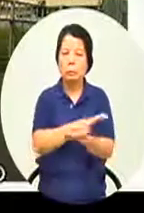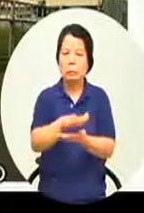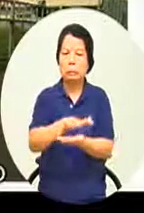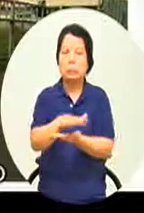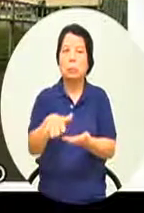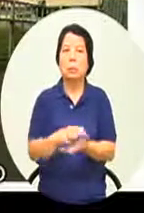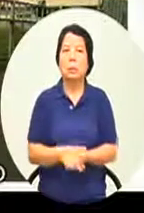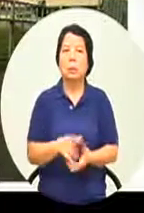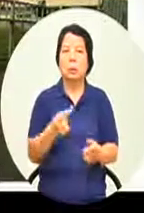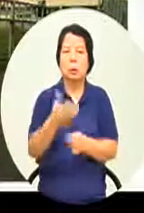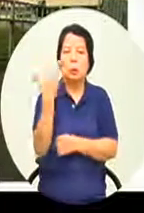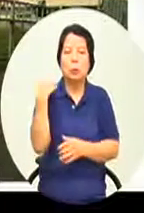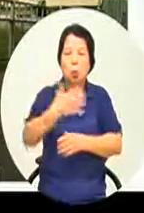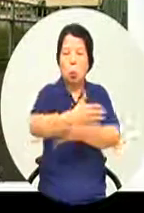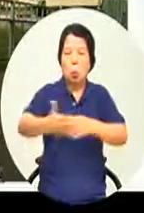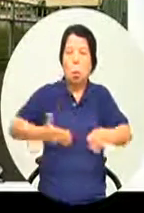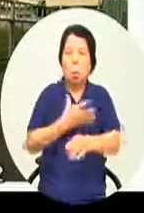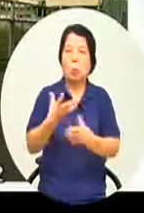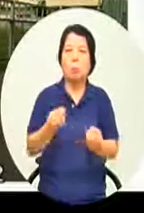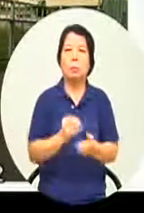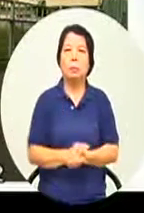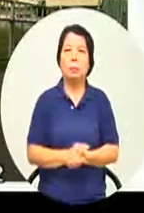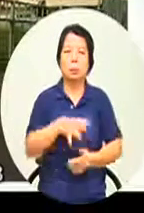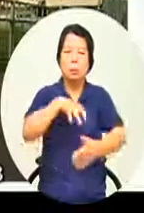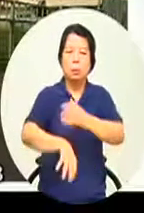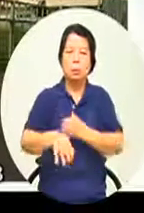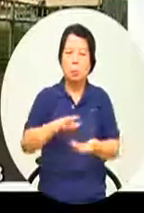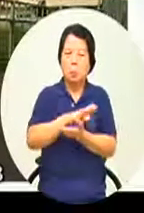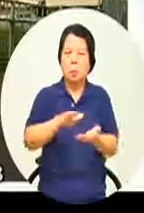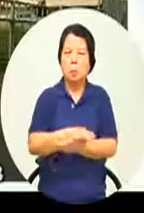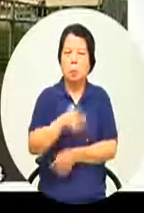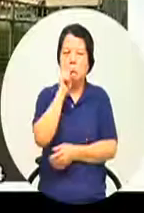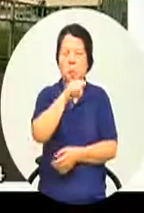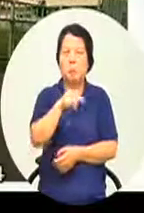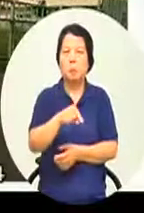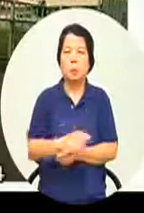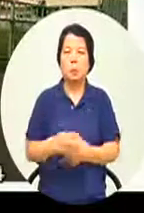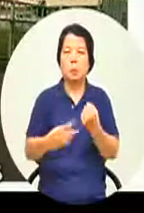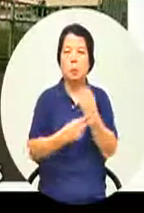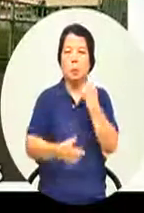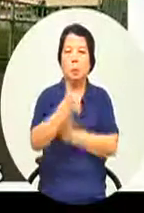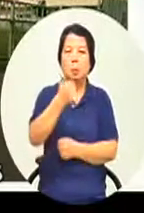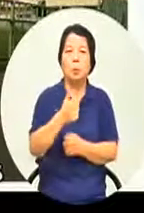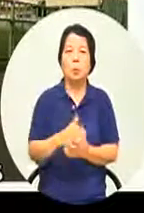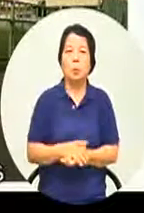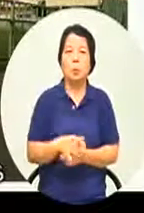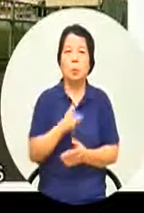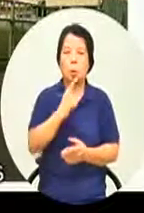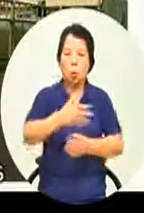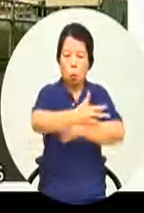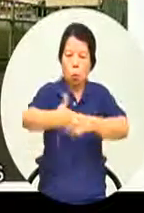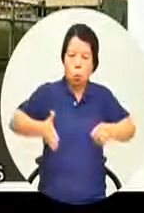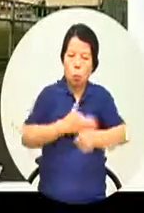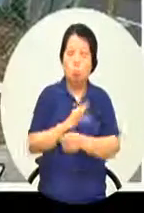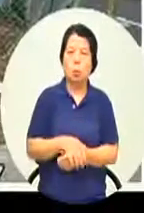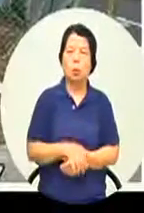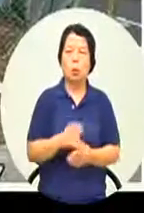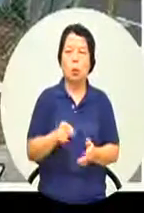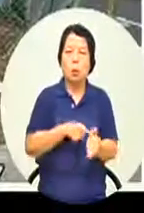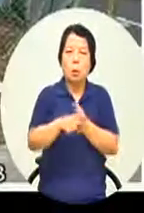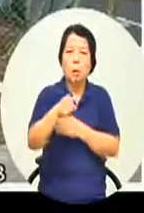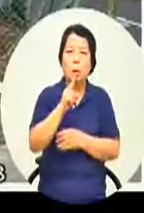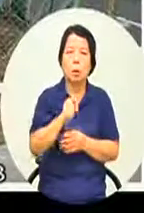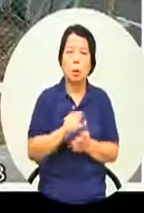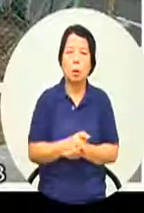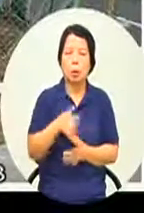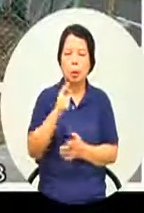那时候还没有围的时候哈，里面也是脏乱不堪。那里长那时候我们去会看完之后，他才围起来。那里长一滴滴他在